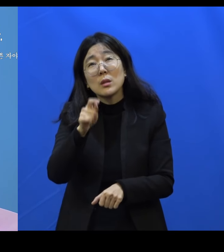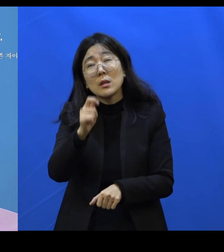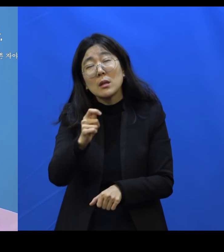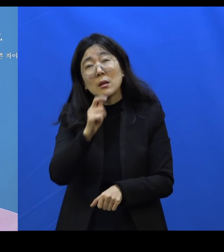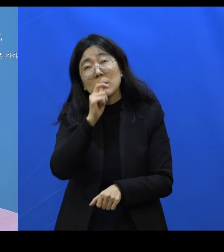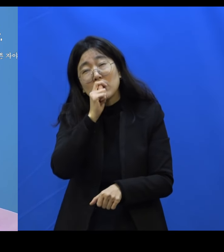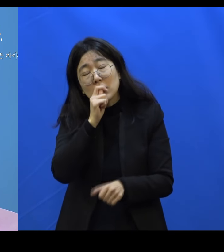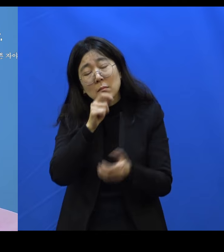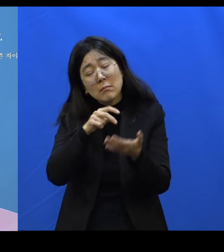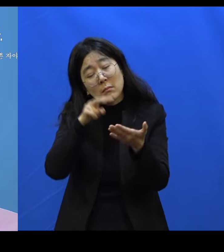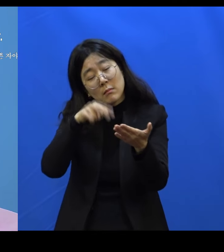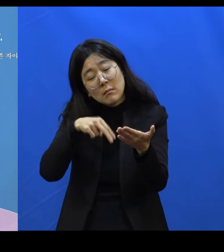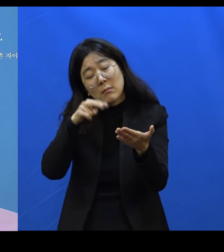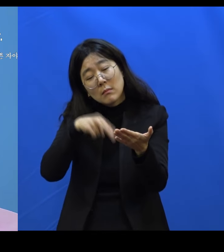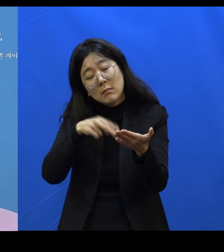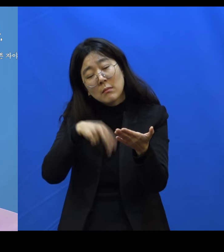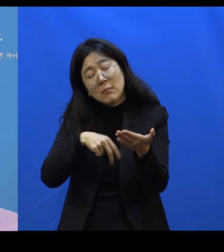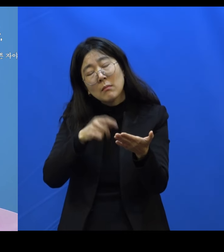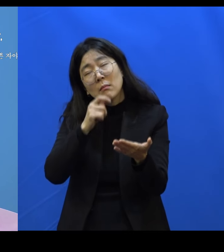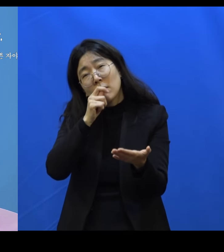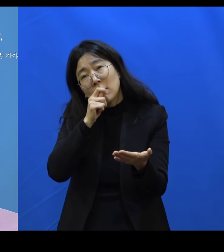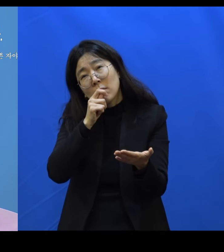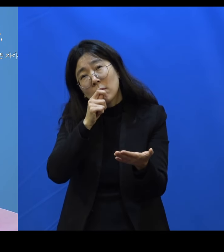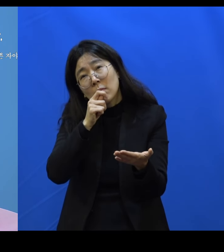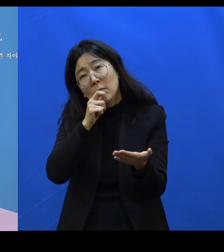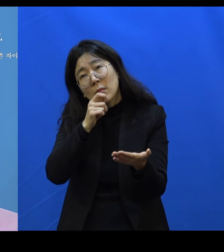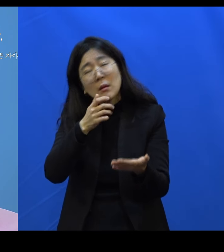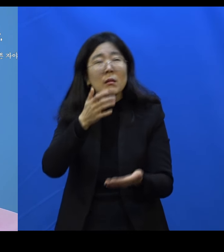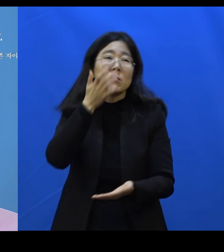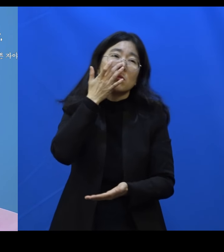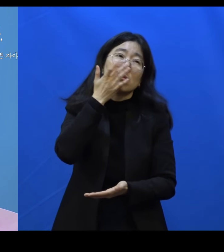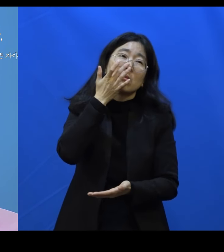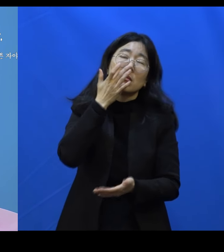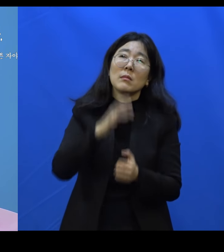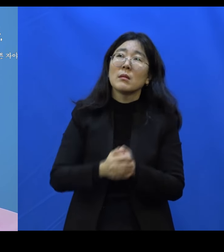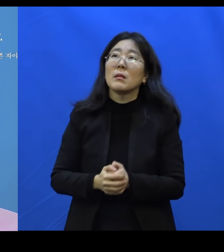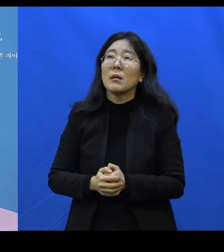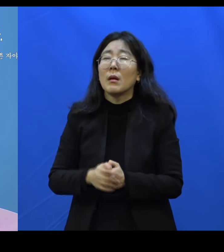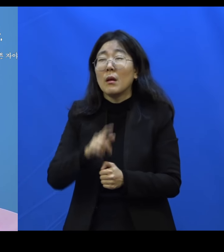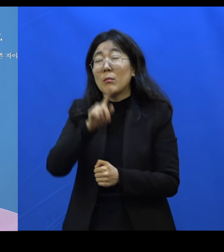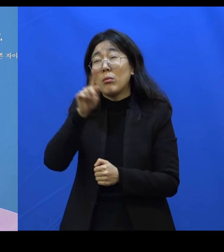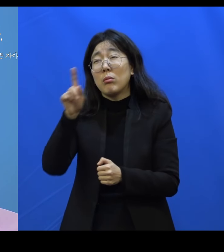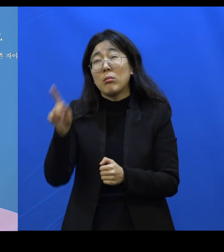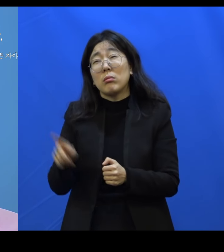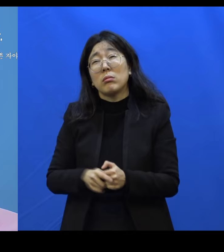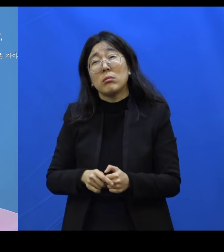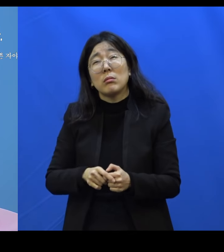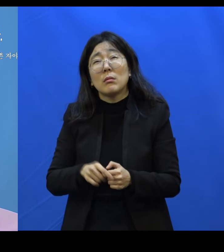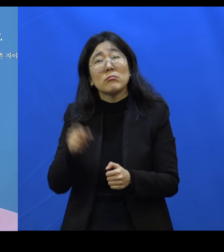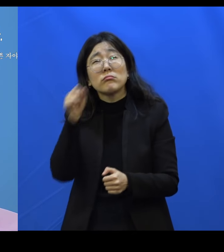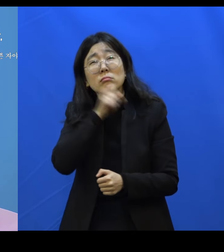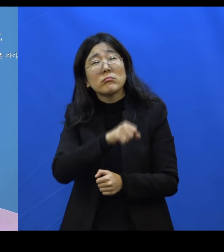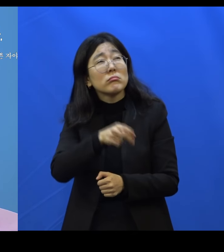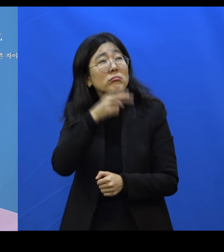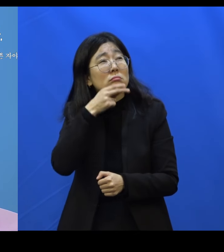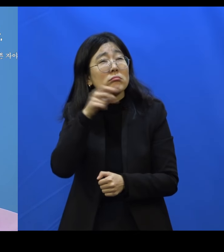와닿지도 않고 하나님의 말씀도 잘 안 들리고 보이지도 않고 모든 게 무미건조해지고